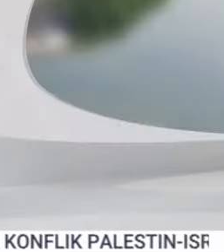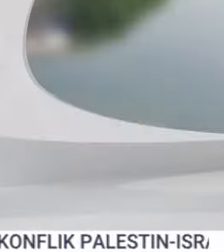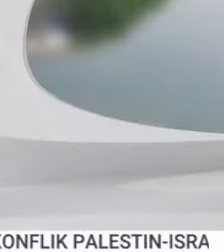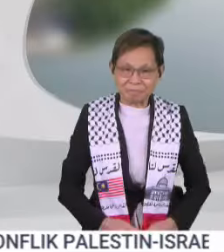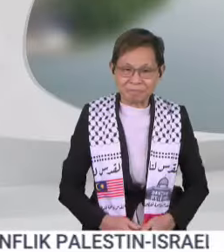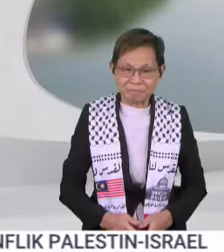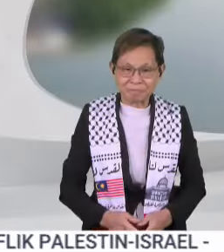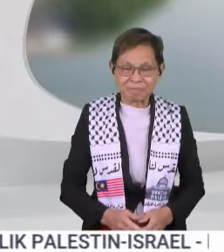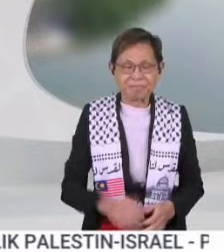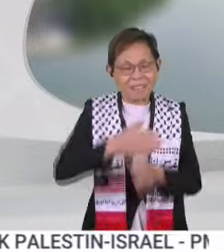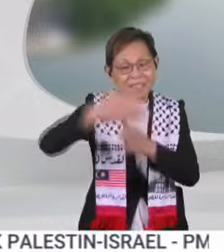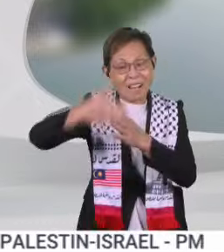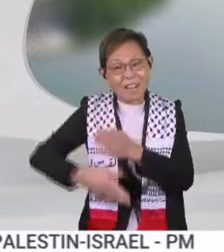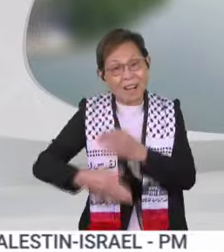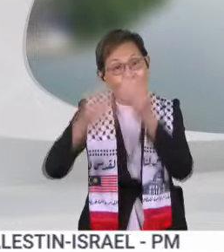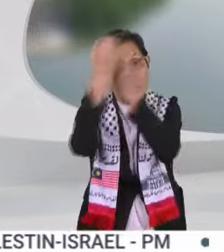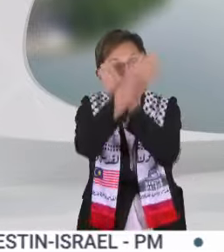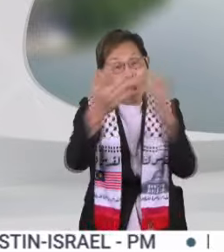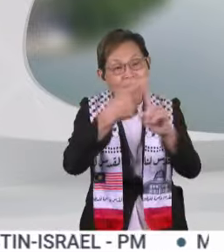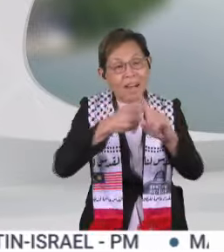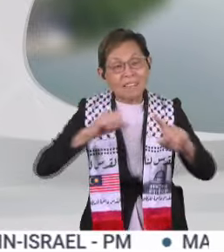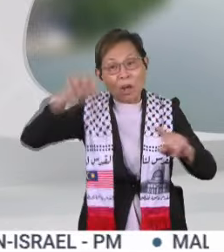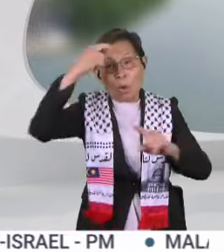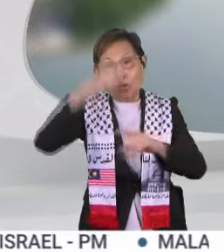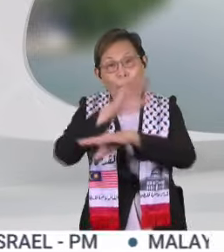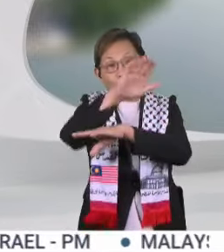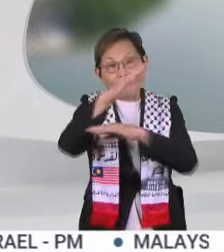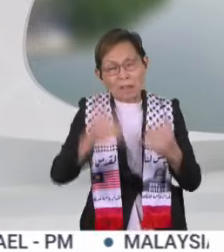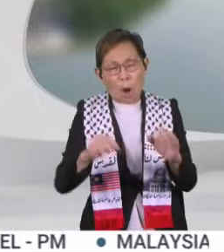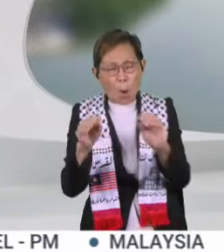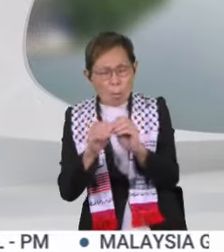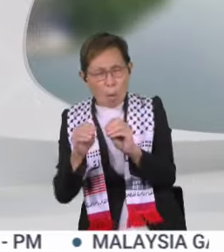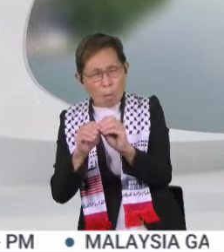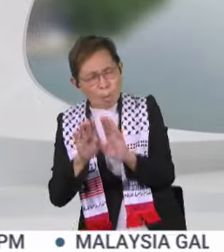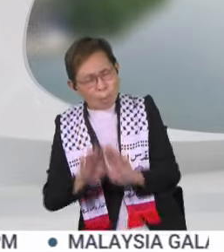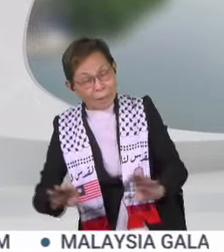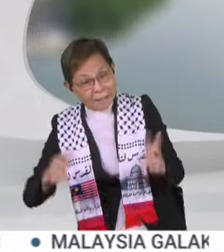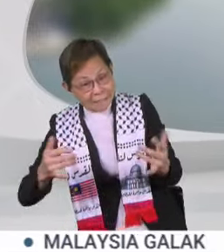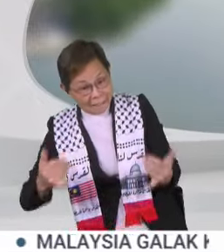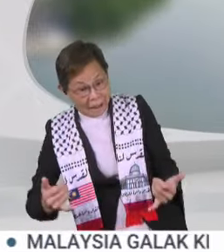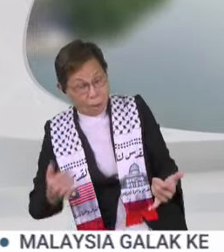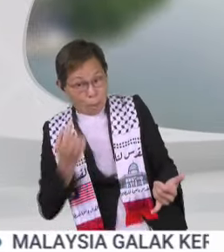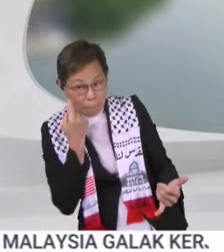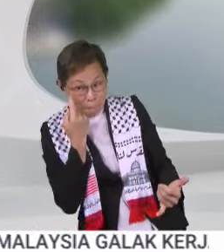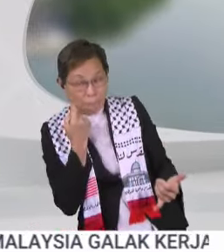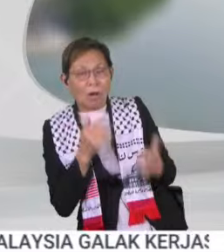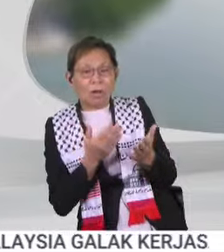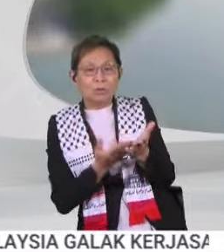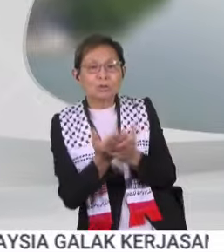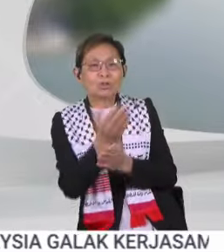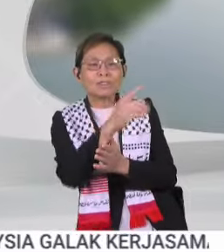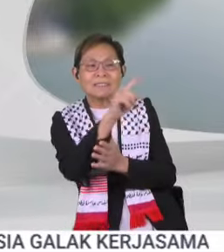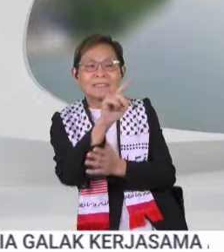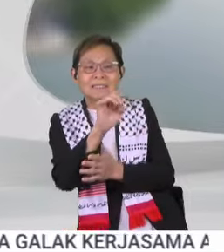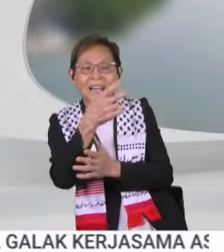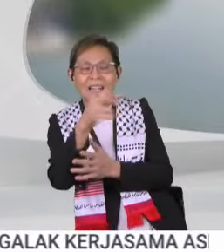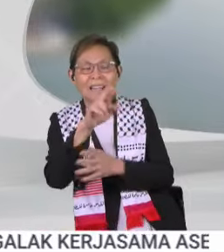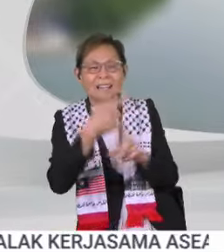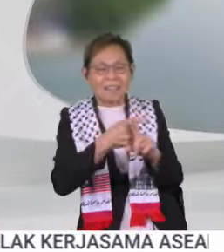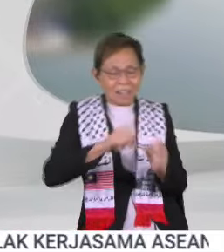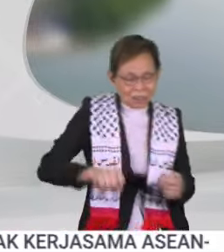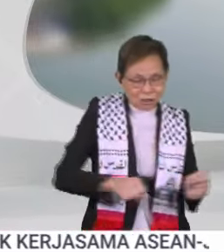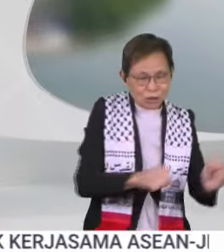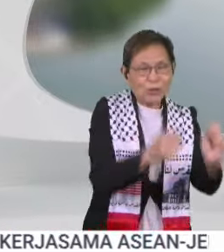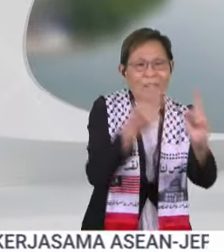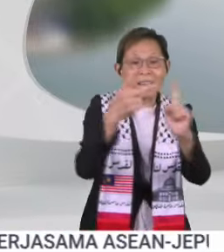pagi baik Sekian perkongsian dari Sabah untuk petang ini untuk lebih banyak perkembangan semasa teruskan bersama Zahira dari sungai hingga